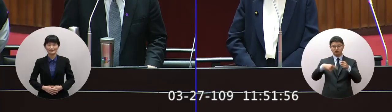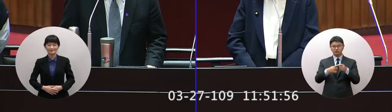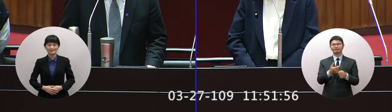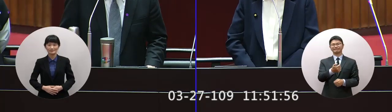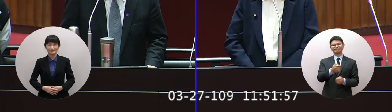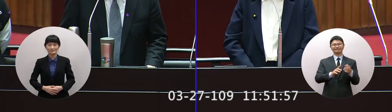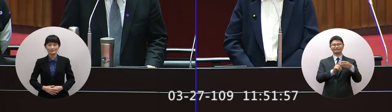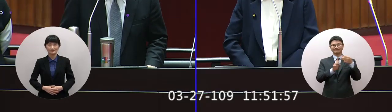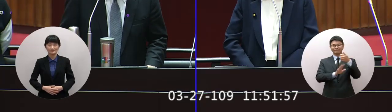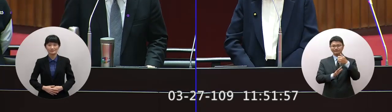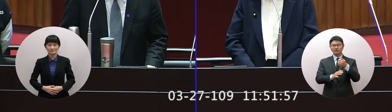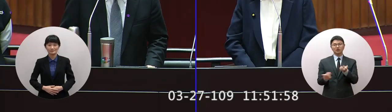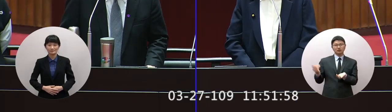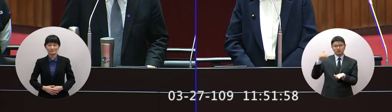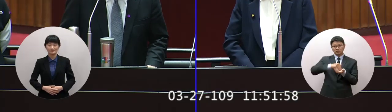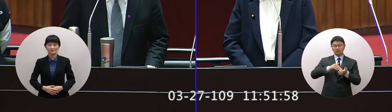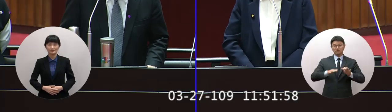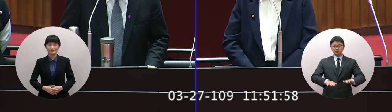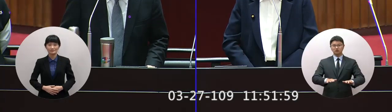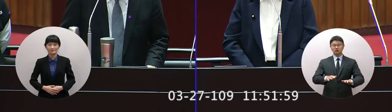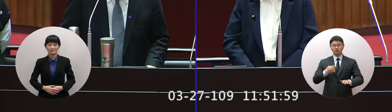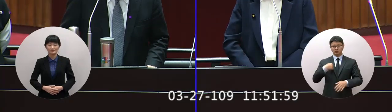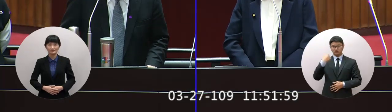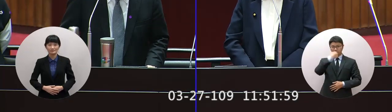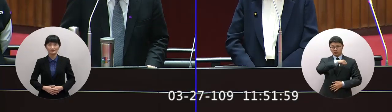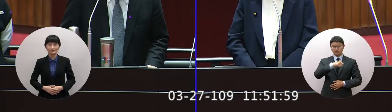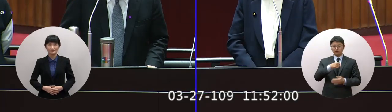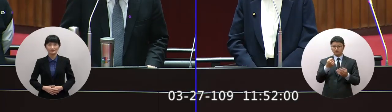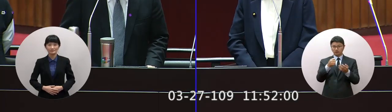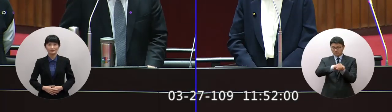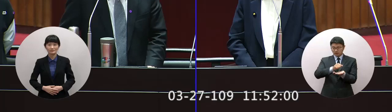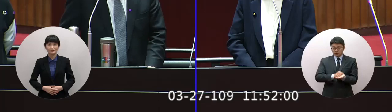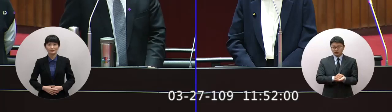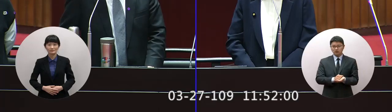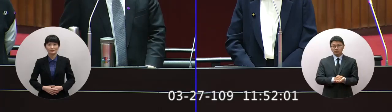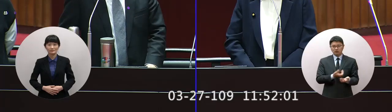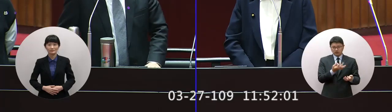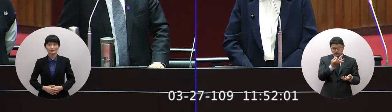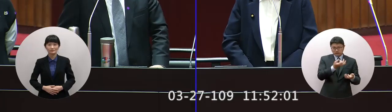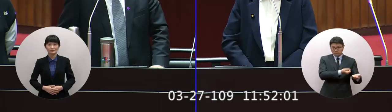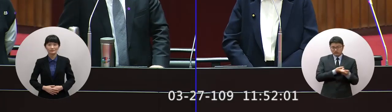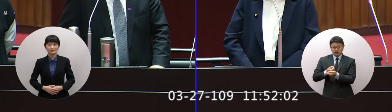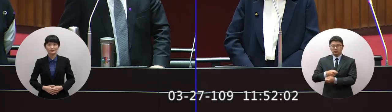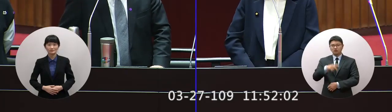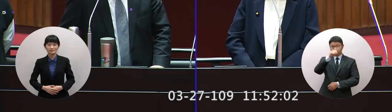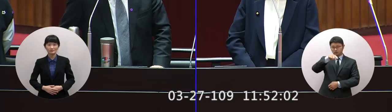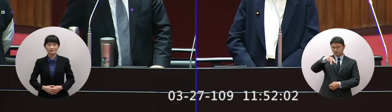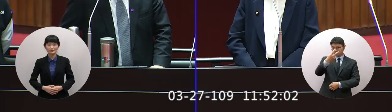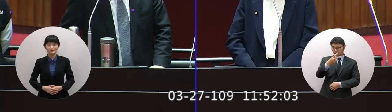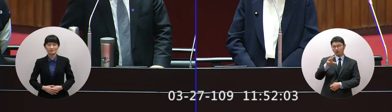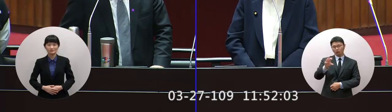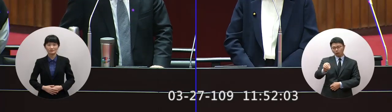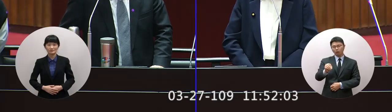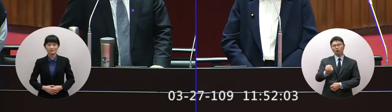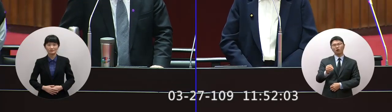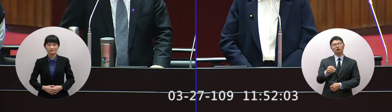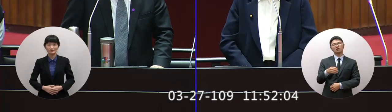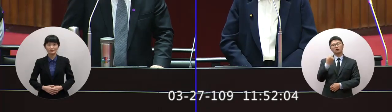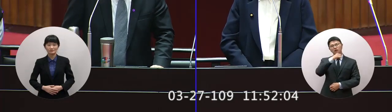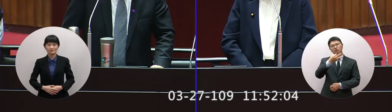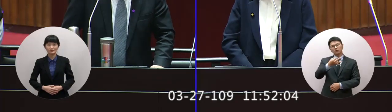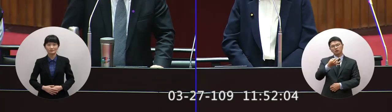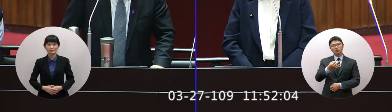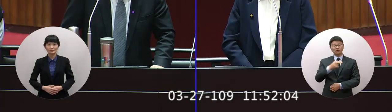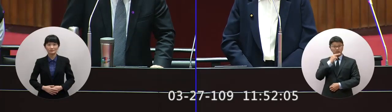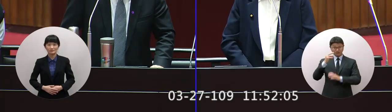位。那我们到现在呢，我们的资料是只有募集了1200万的台币，一直到今天，相较于英